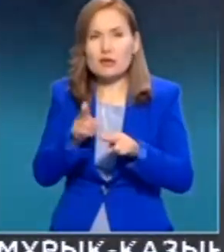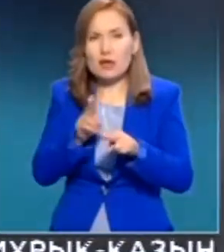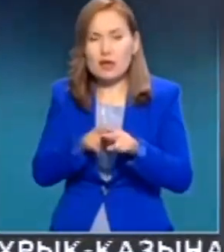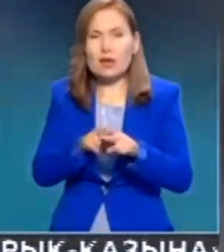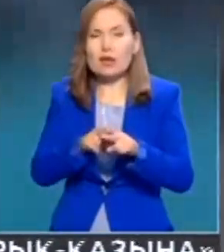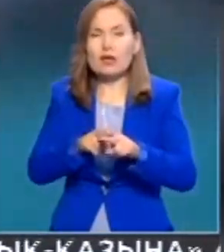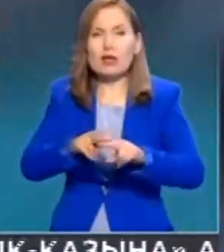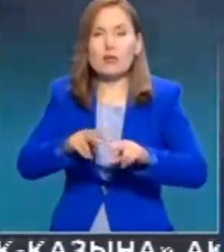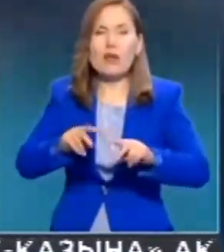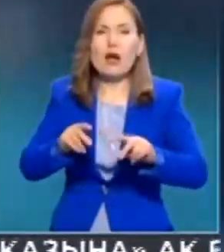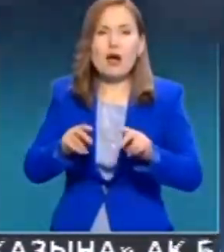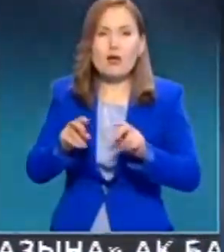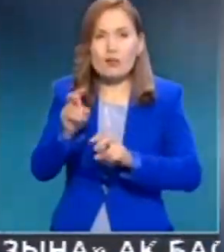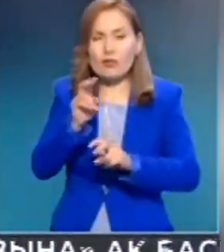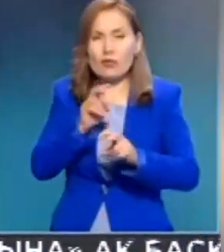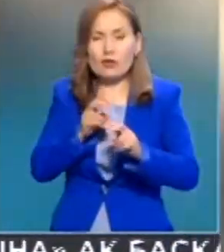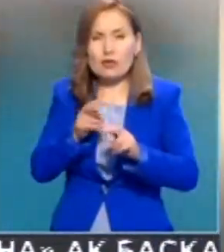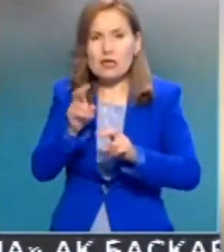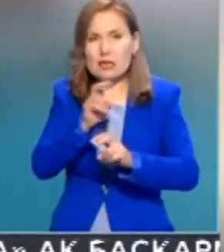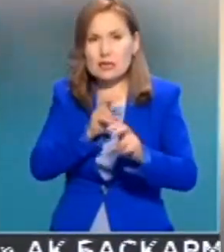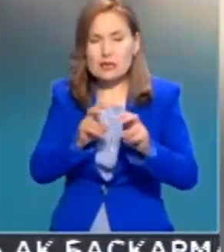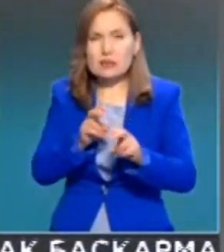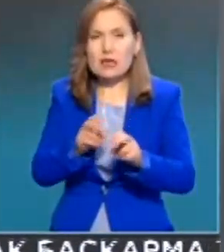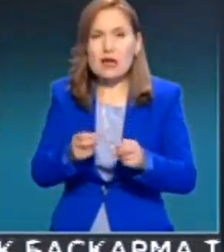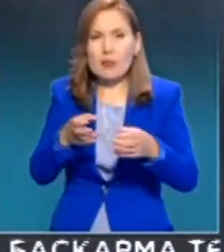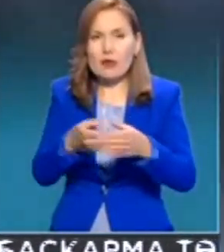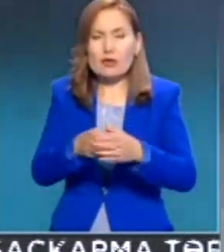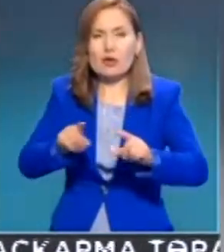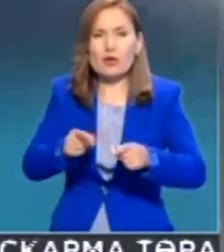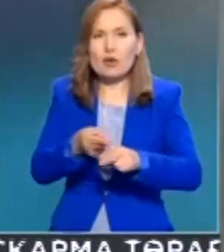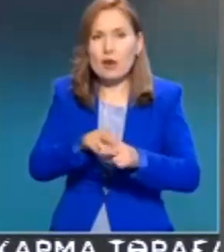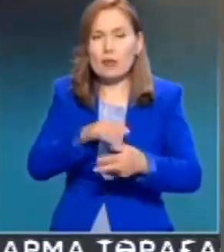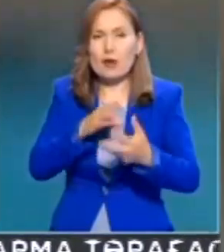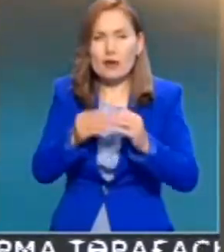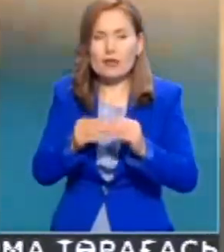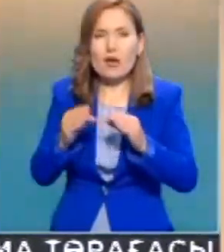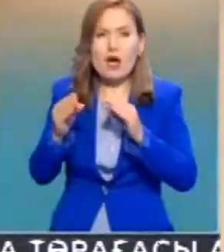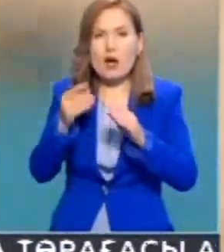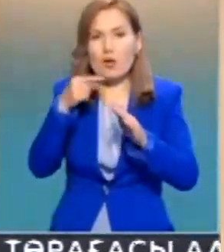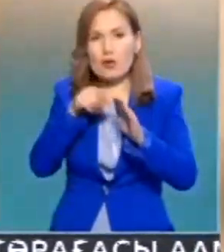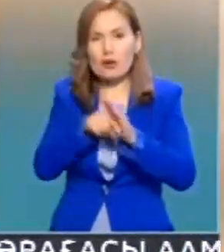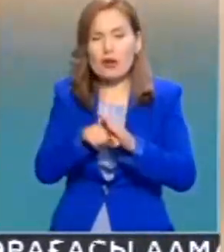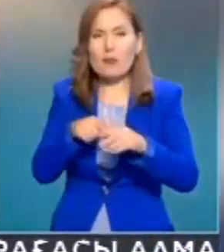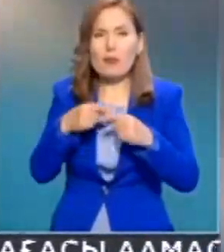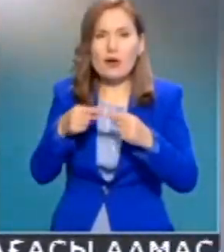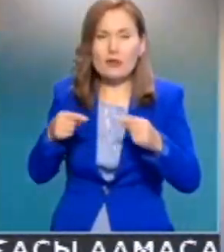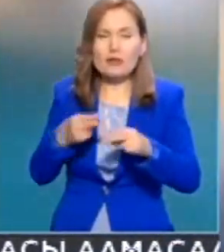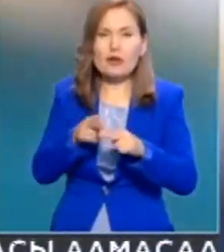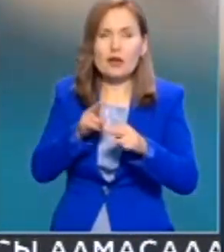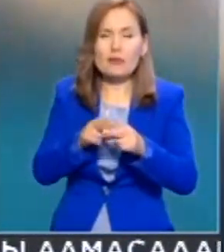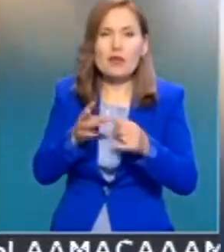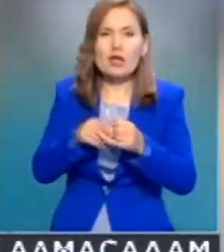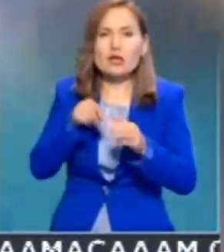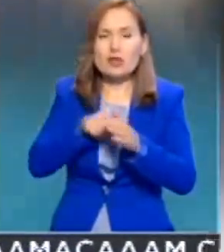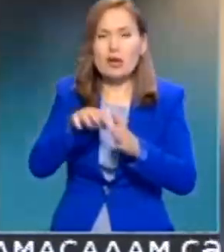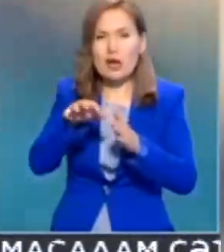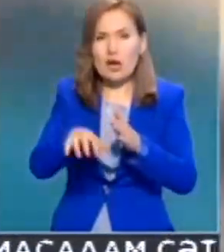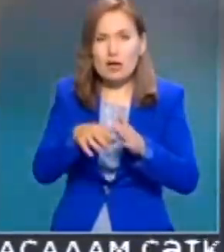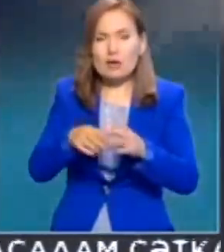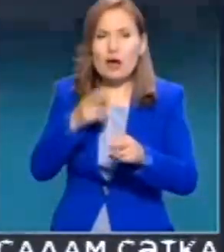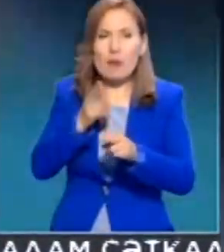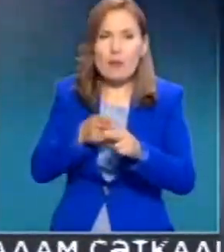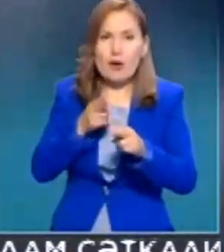өздері қолға түсірген. Олардың Өскеменнен келгендігі анықталды. Көліктерінен металл іздейтін құрылғы, жер қазатын құралдар, оған